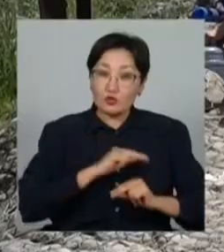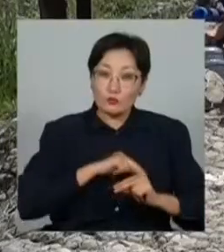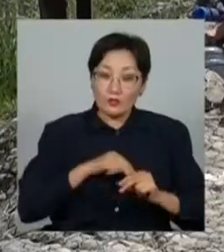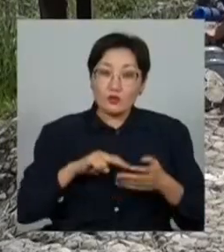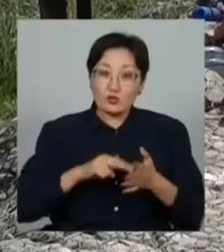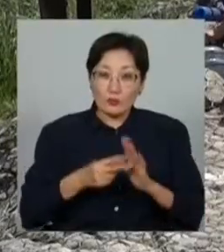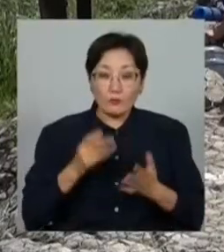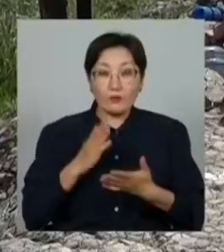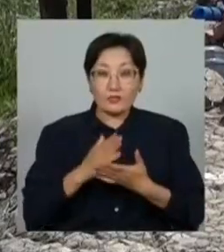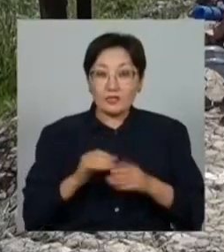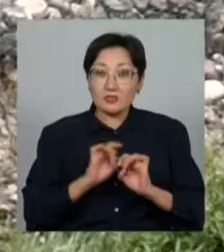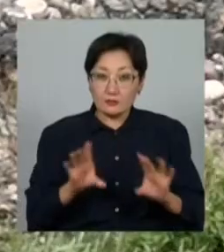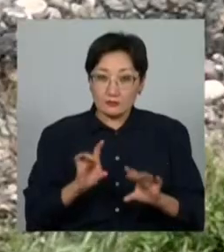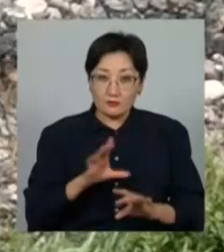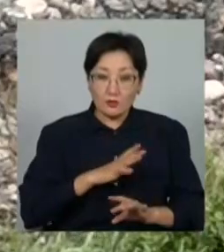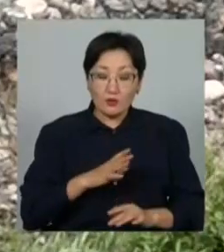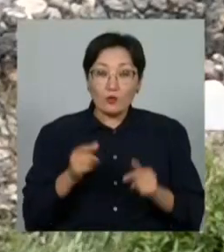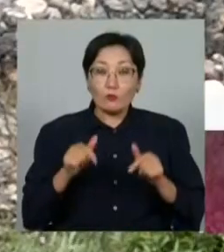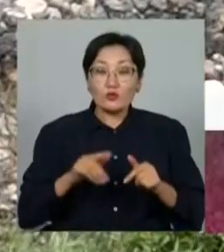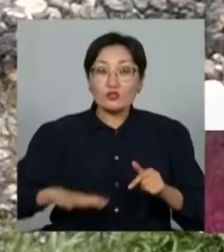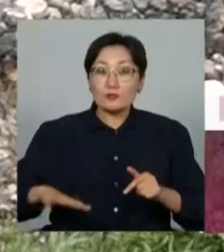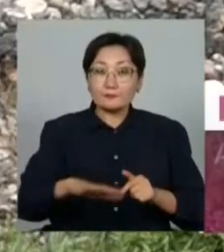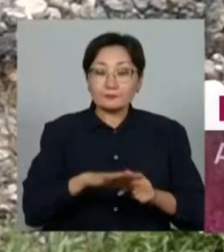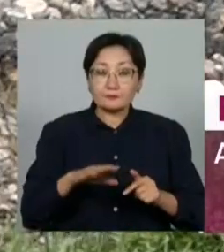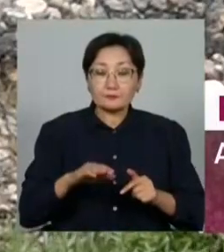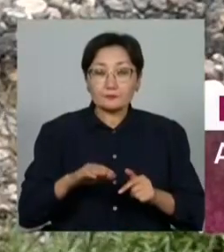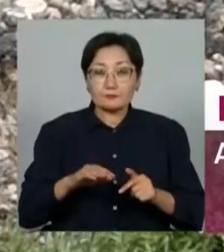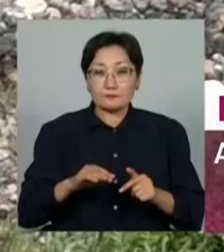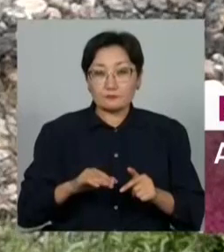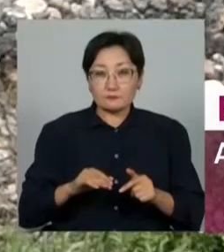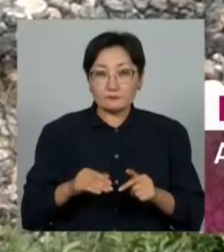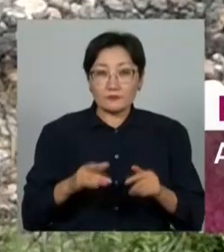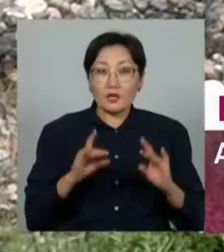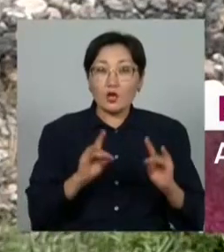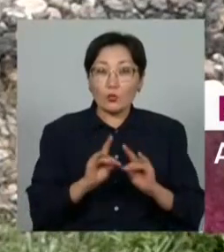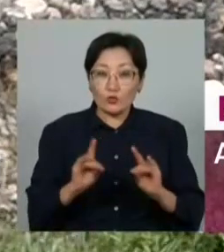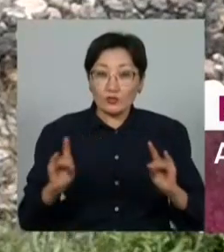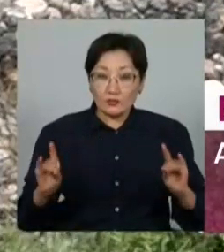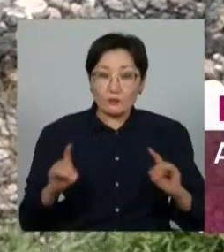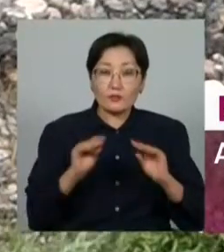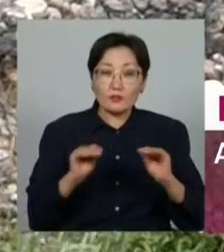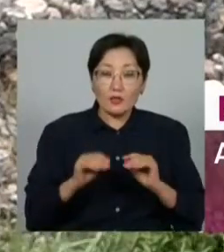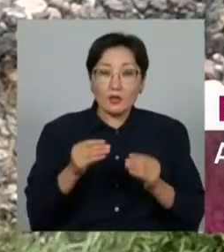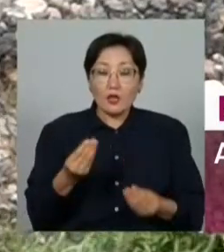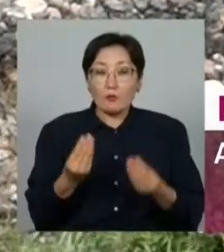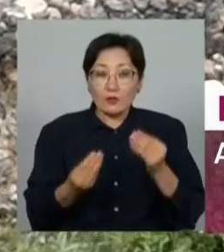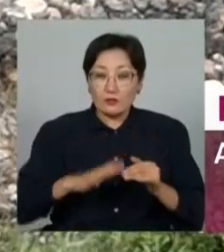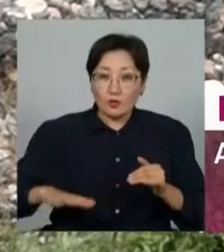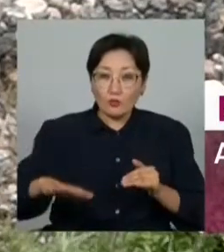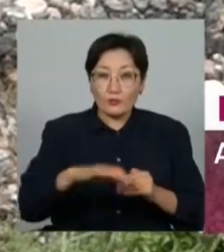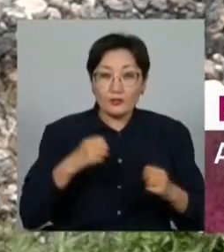жұмыстары жоспарланып отырғанын айтты. Бұл жерде жаңағы орындықтар қою, балалар алаңын,